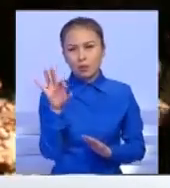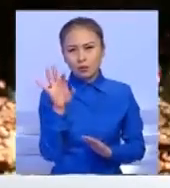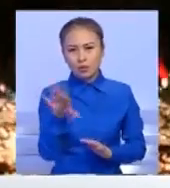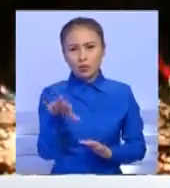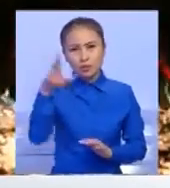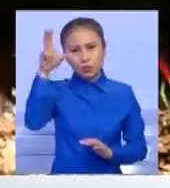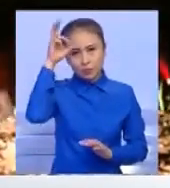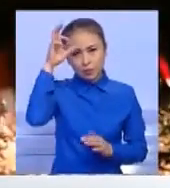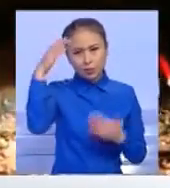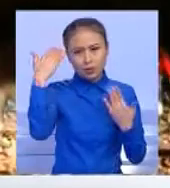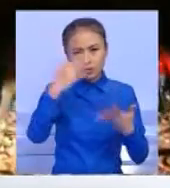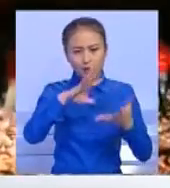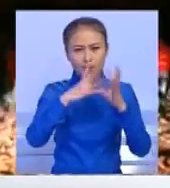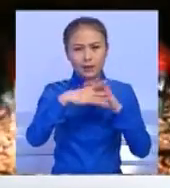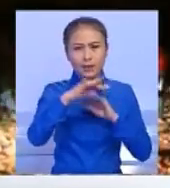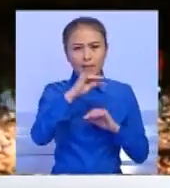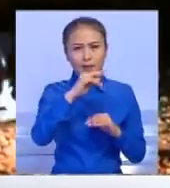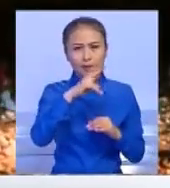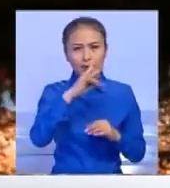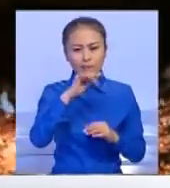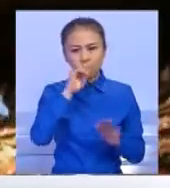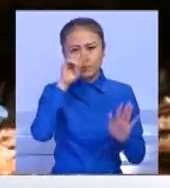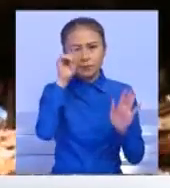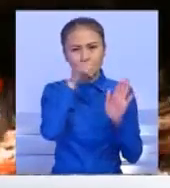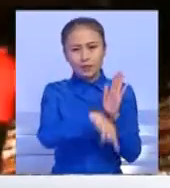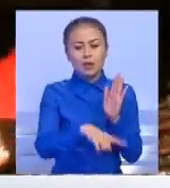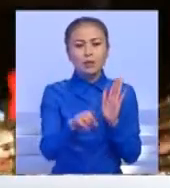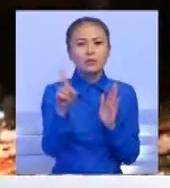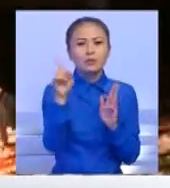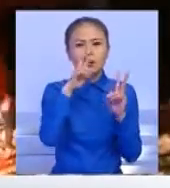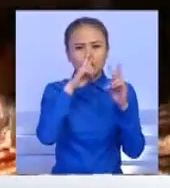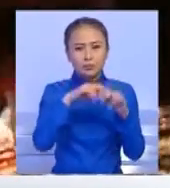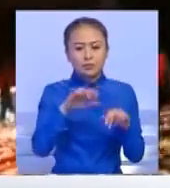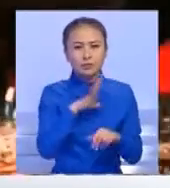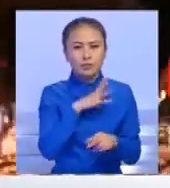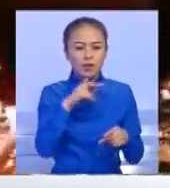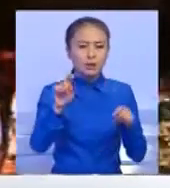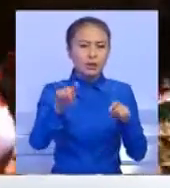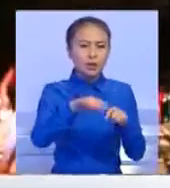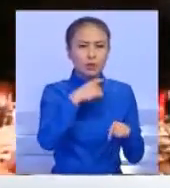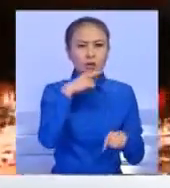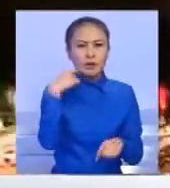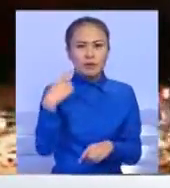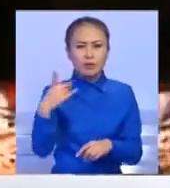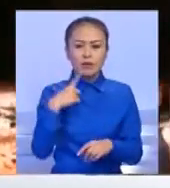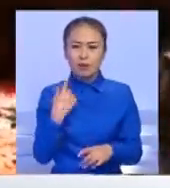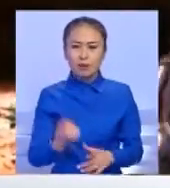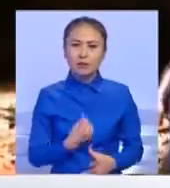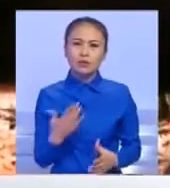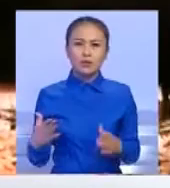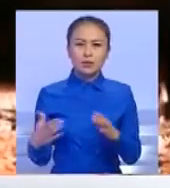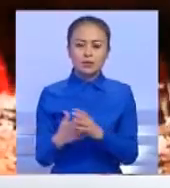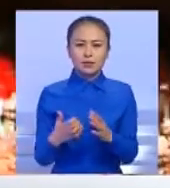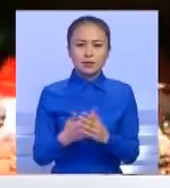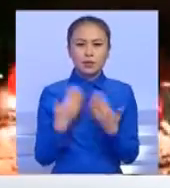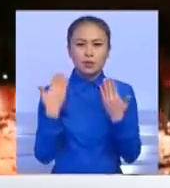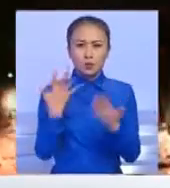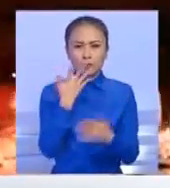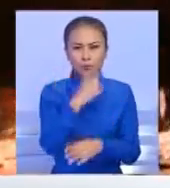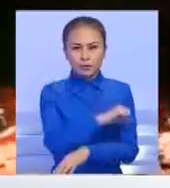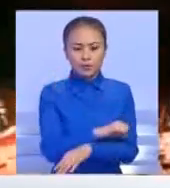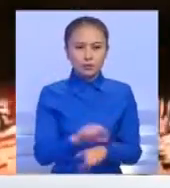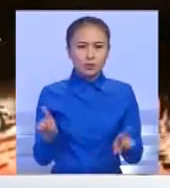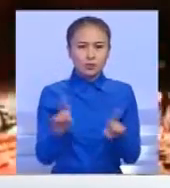күні түрік қарулы күштері Идлибке кіріп, бақылау бекеттерін құрды. Ал Ресей әскері провинцияның сыртқы қауіпсіздігі